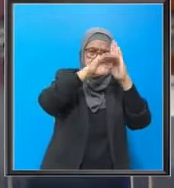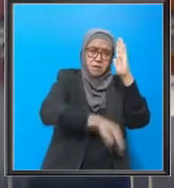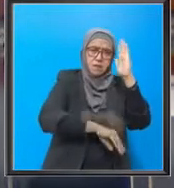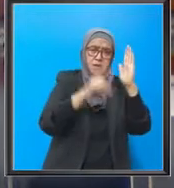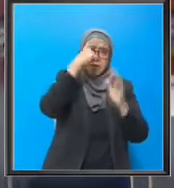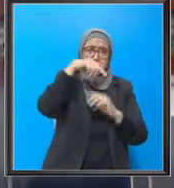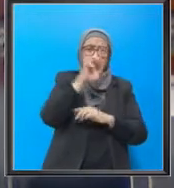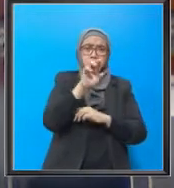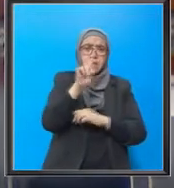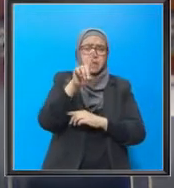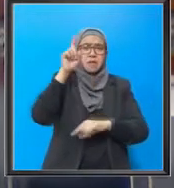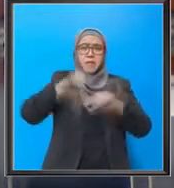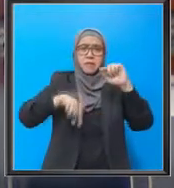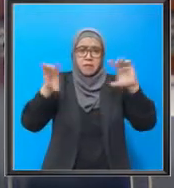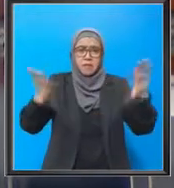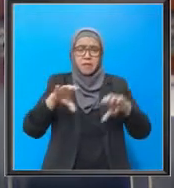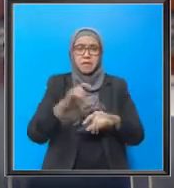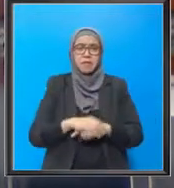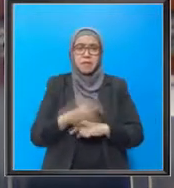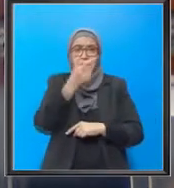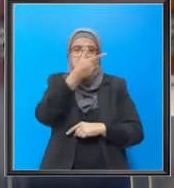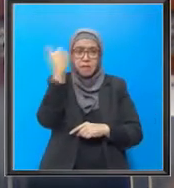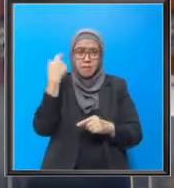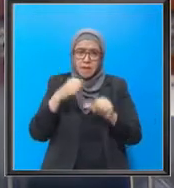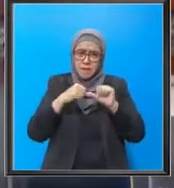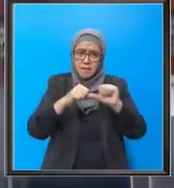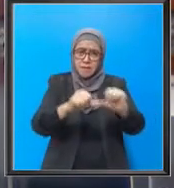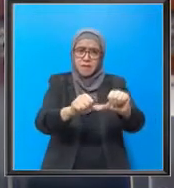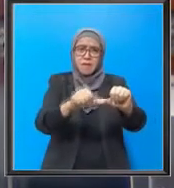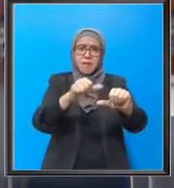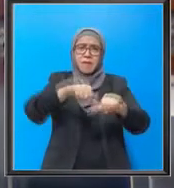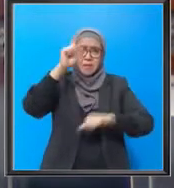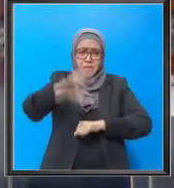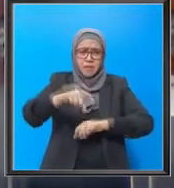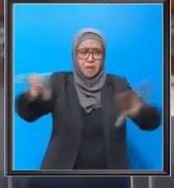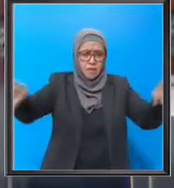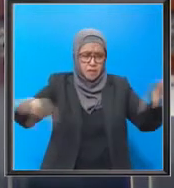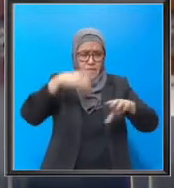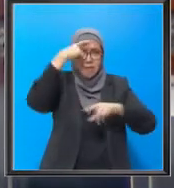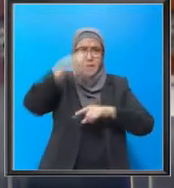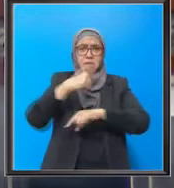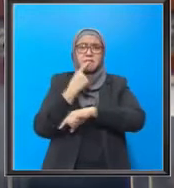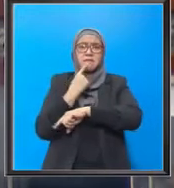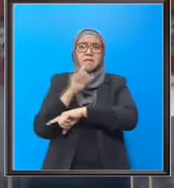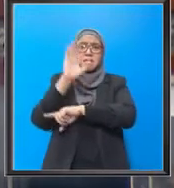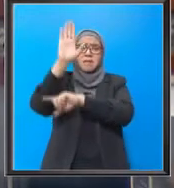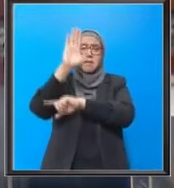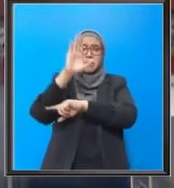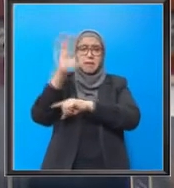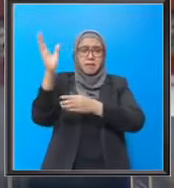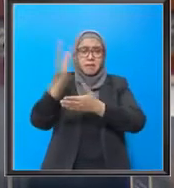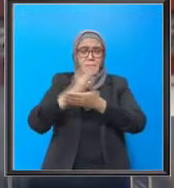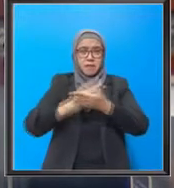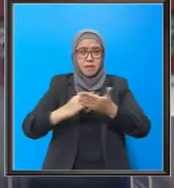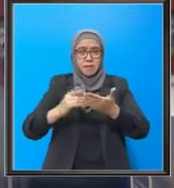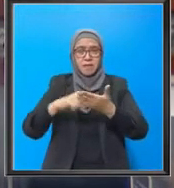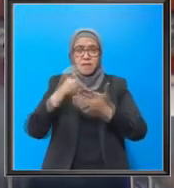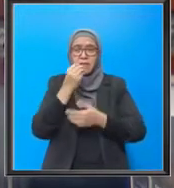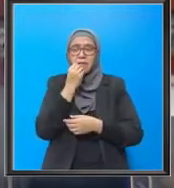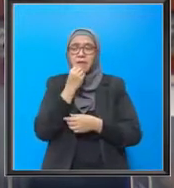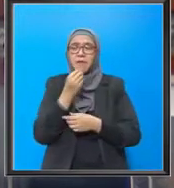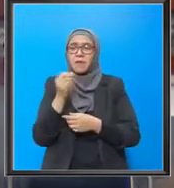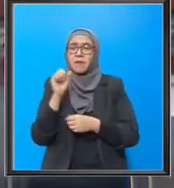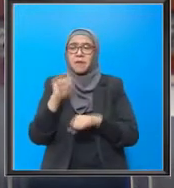boleh dikurangkan karena ia masih lagi pekaro yang perlu dilakukan untuk menjamin sekali tim makanan antaranya